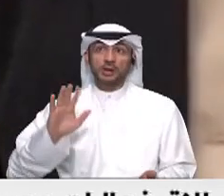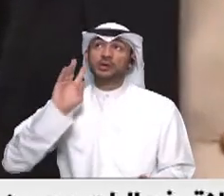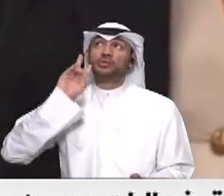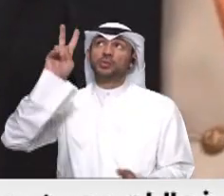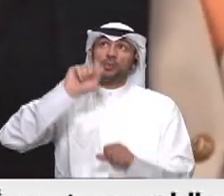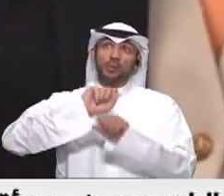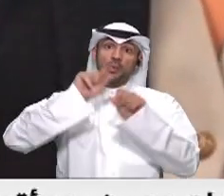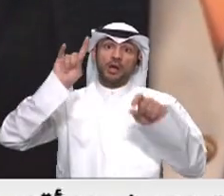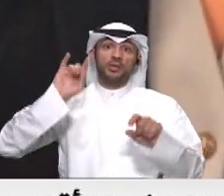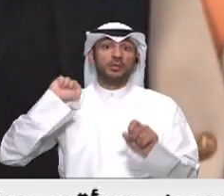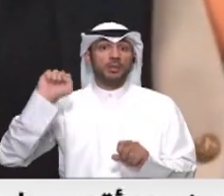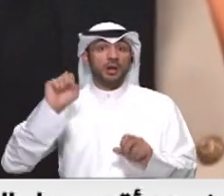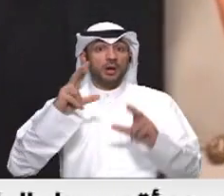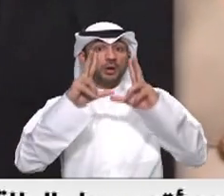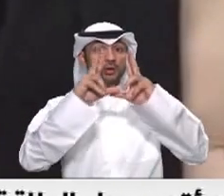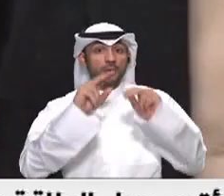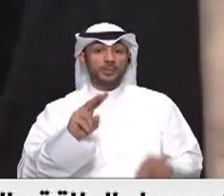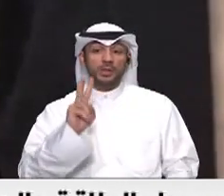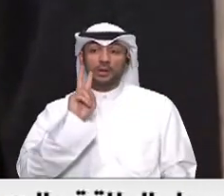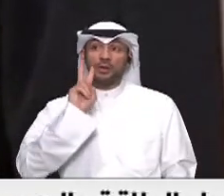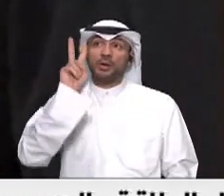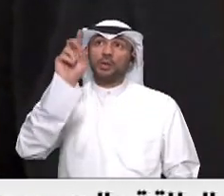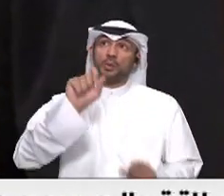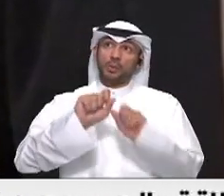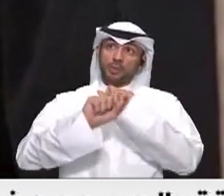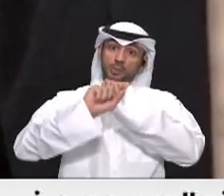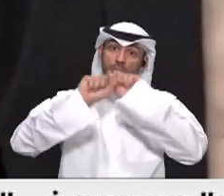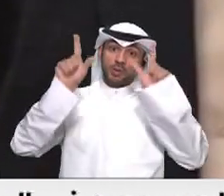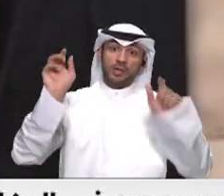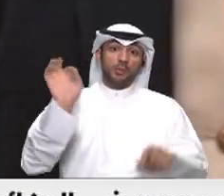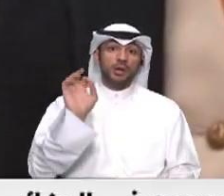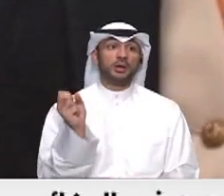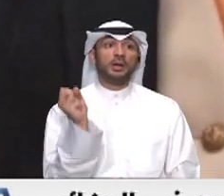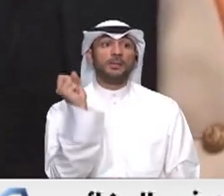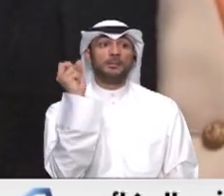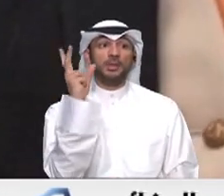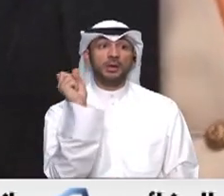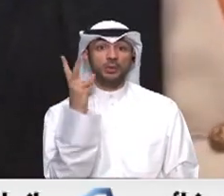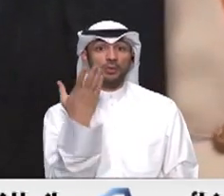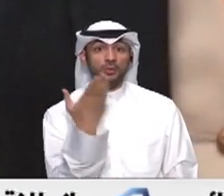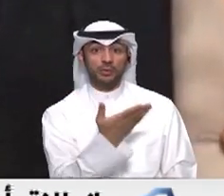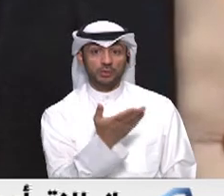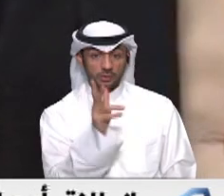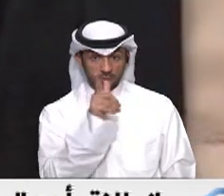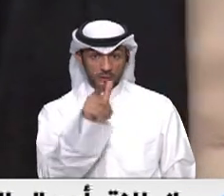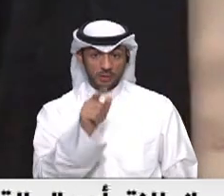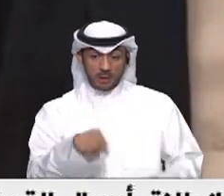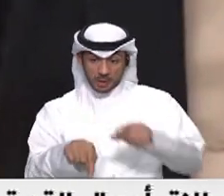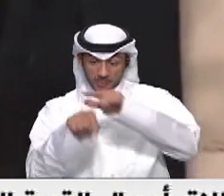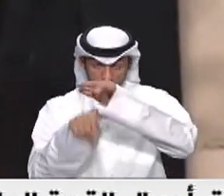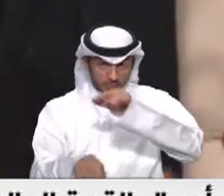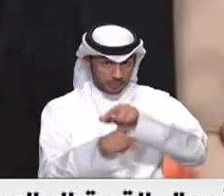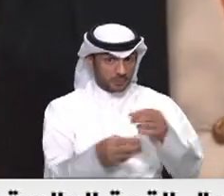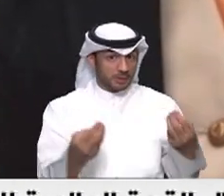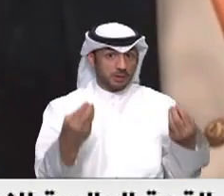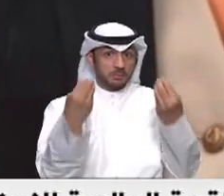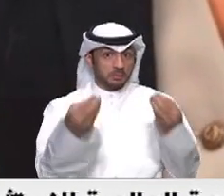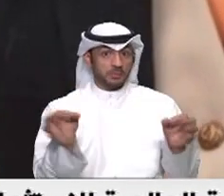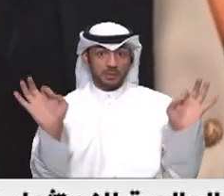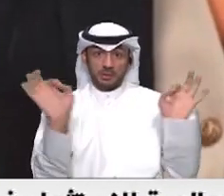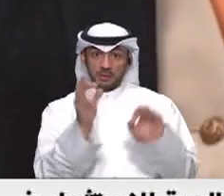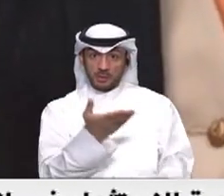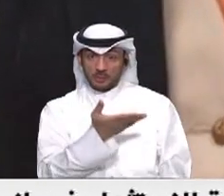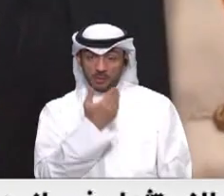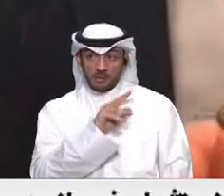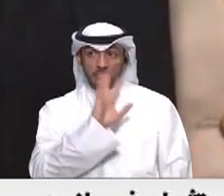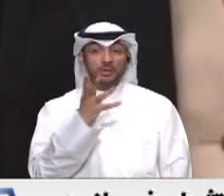وخرقت جدار الصوت في بيروت. حتى الآن لم تقم بأي استهدافات في العاصمة بيروت، ولكن هناك